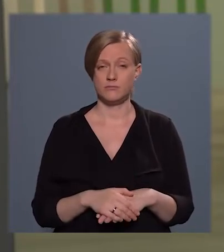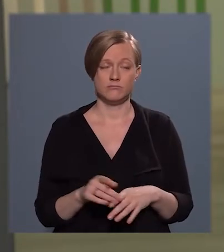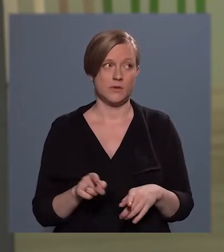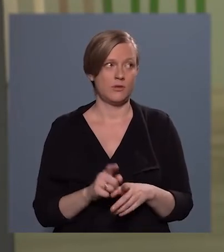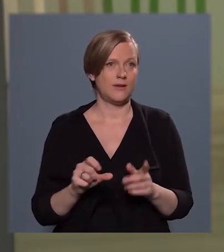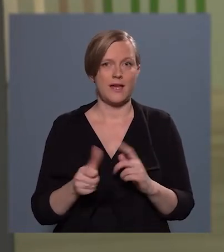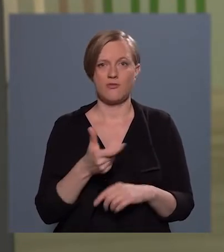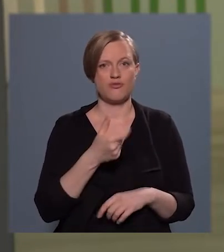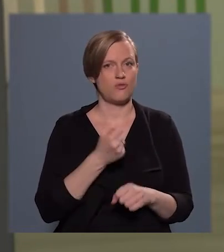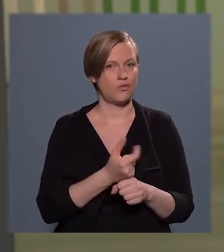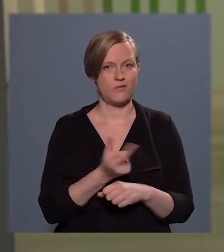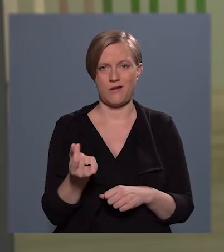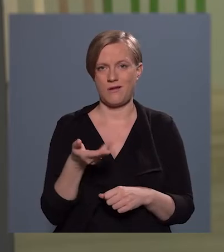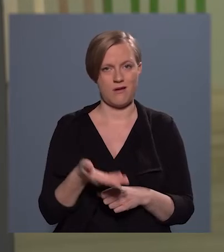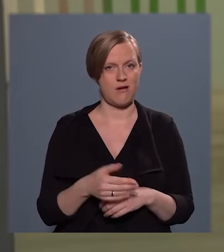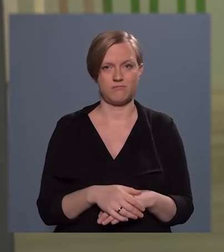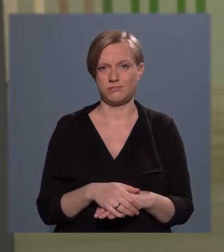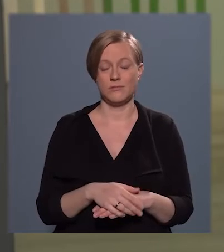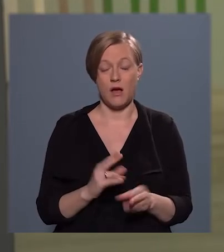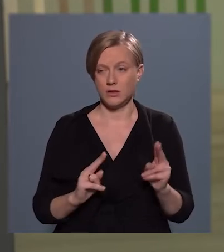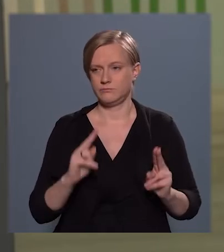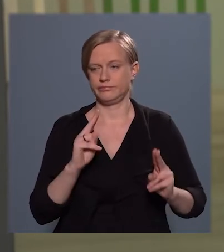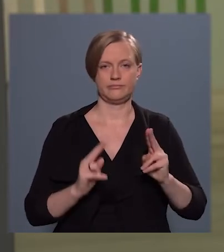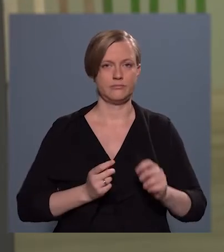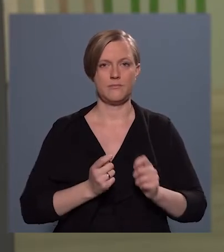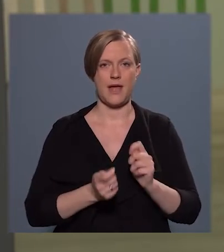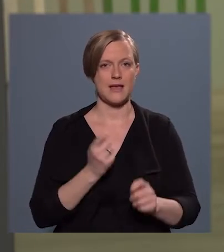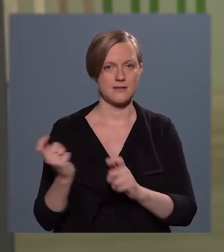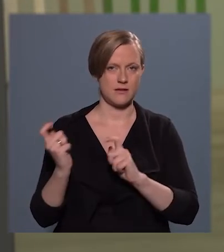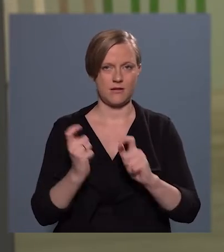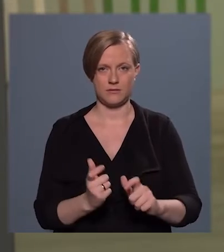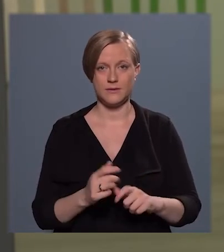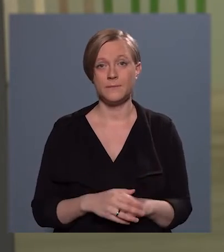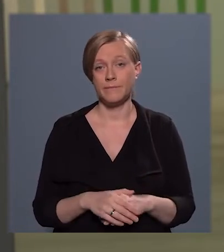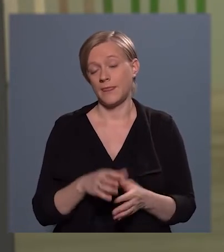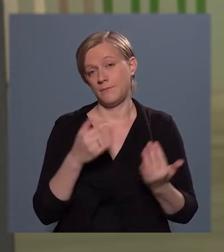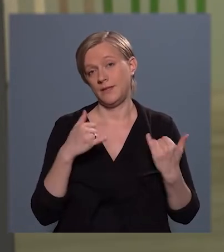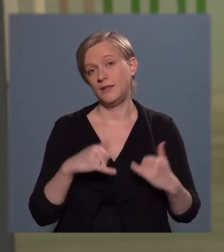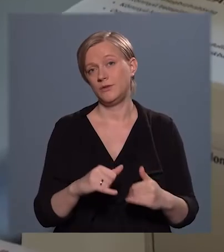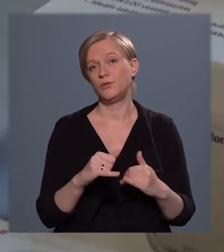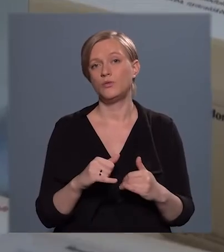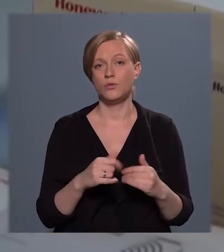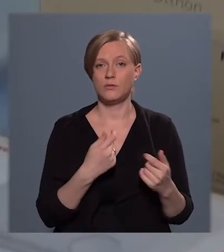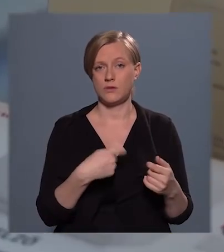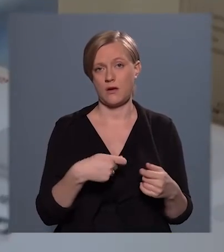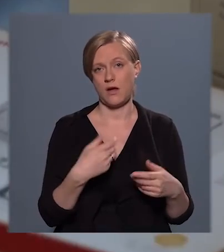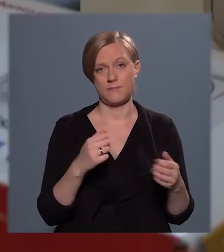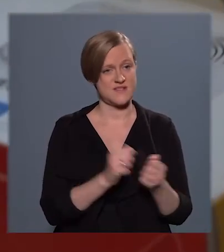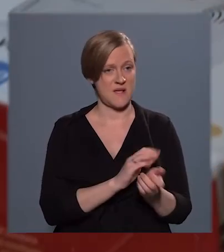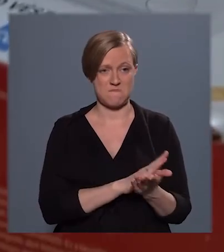első munkanap annyi pályázat érkezett, ami az induló darabszámot le is